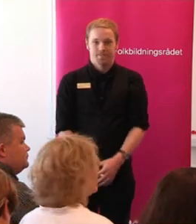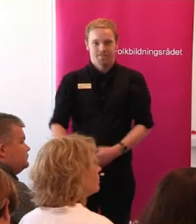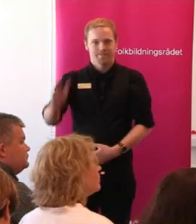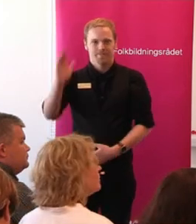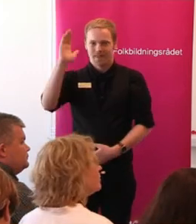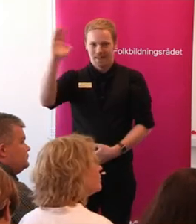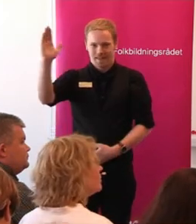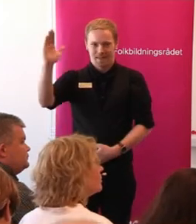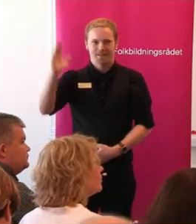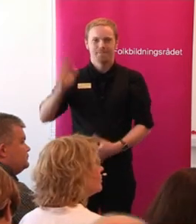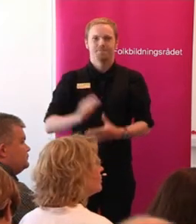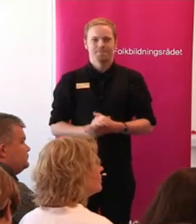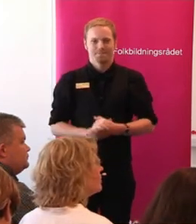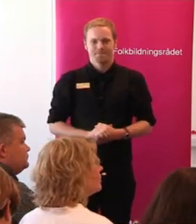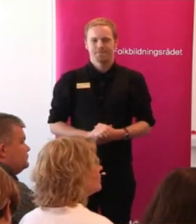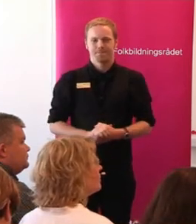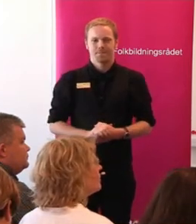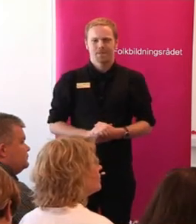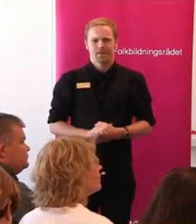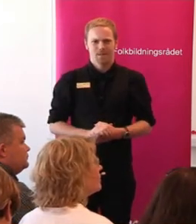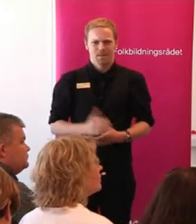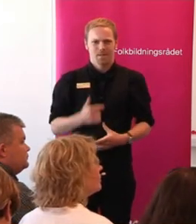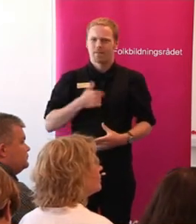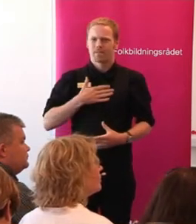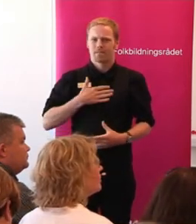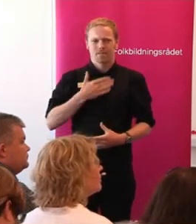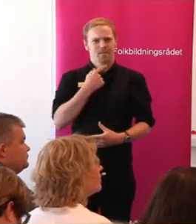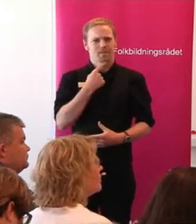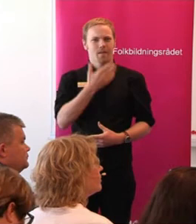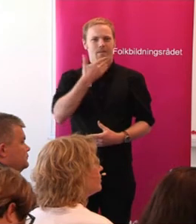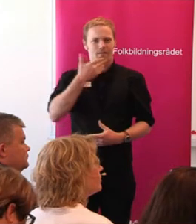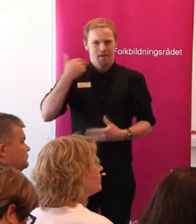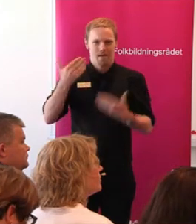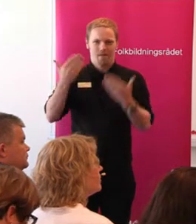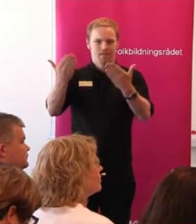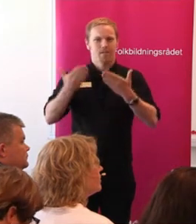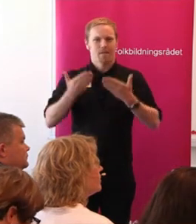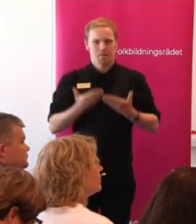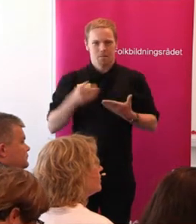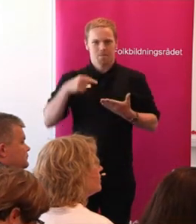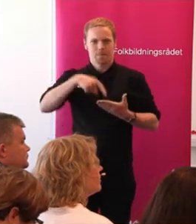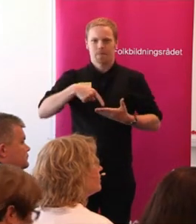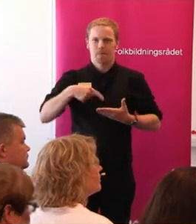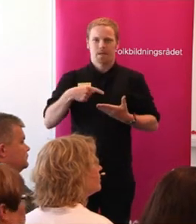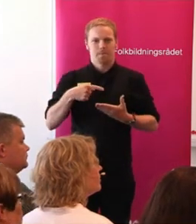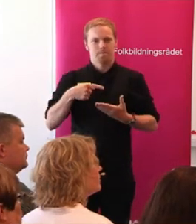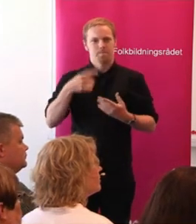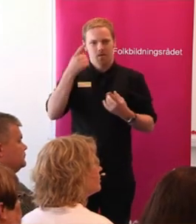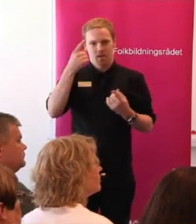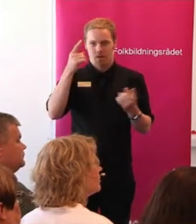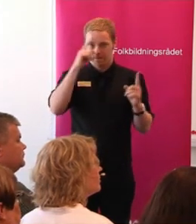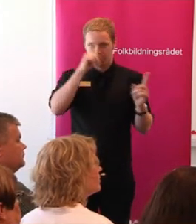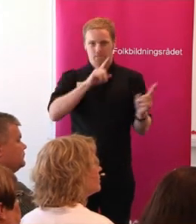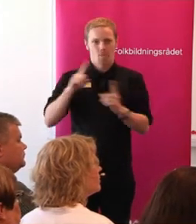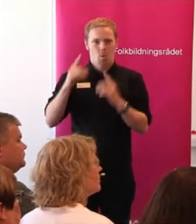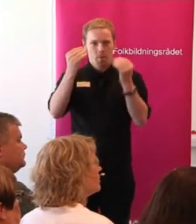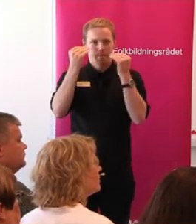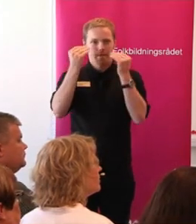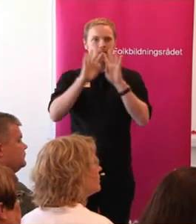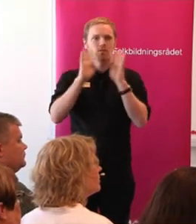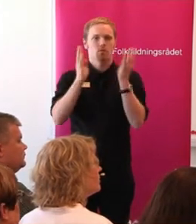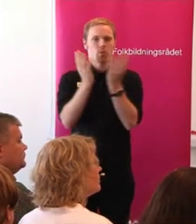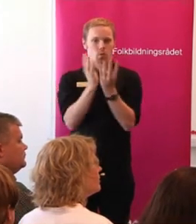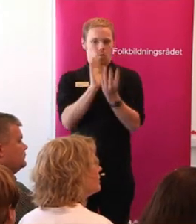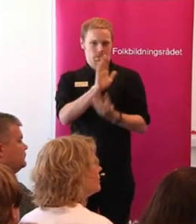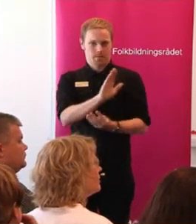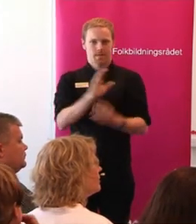Hej allesammans och mycket varmt välkomna till Folkbildningsrådets seminarium Är folkhögskolan en dörröppnare